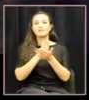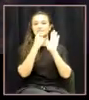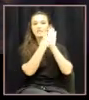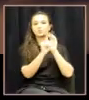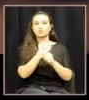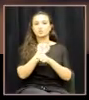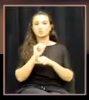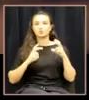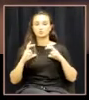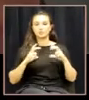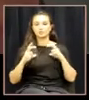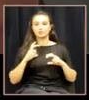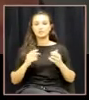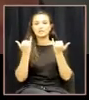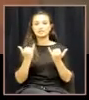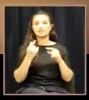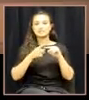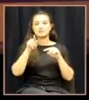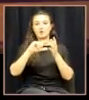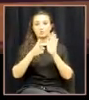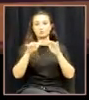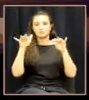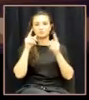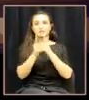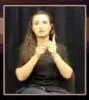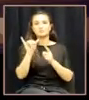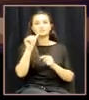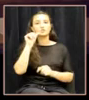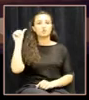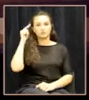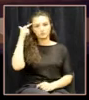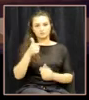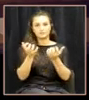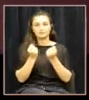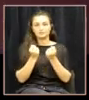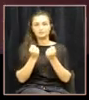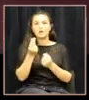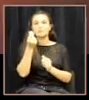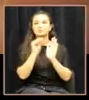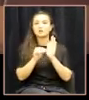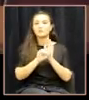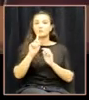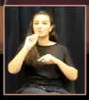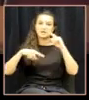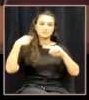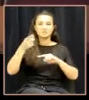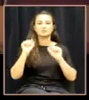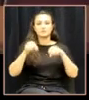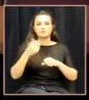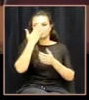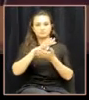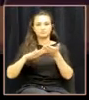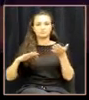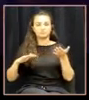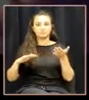Var statut ce cere bulii student. Dres im auditorii epsuala că psa da ceașan tot nasu i gândi. Ful s-o agrobe brum ca i sad mai ce uzi los